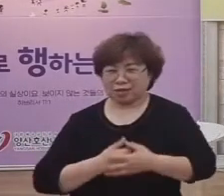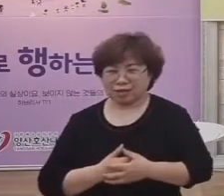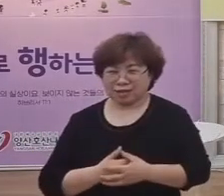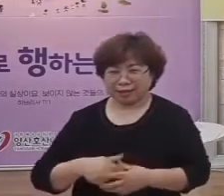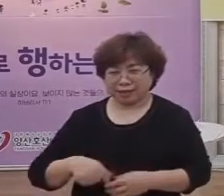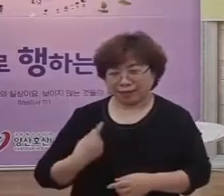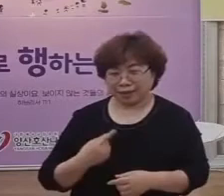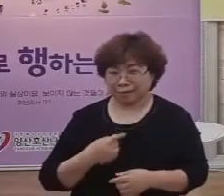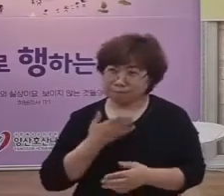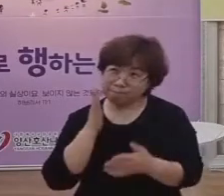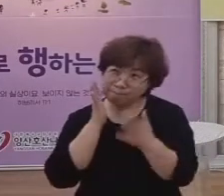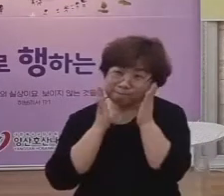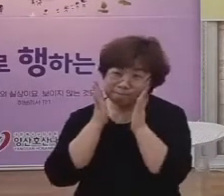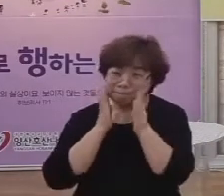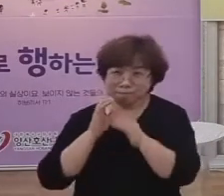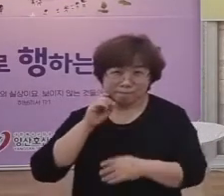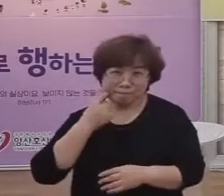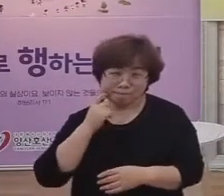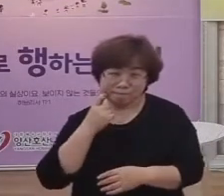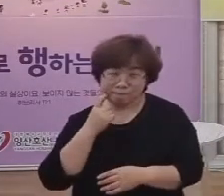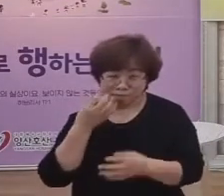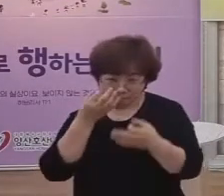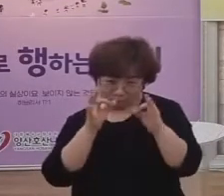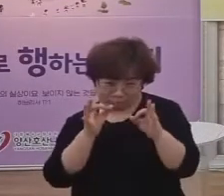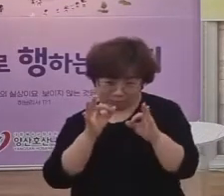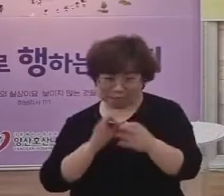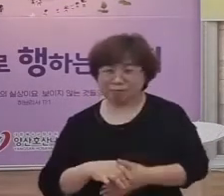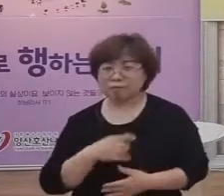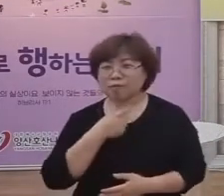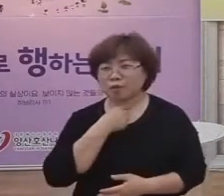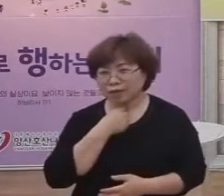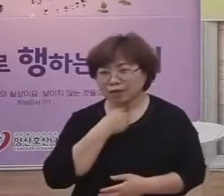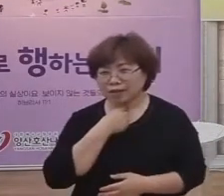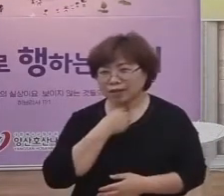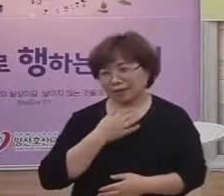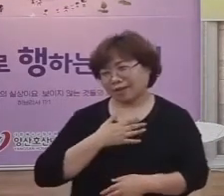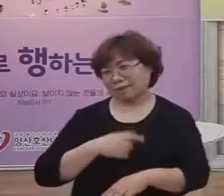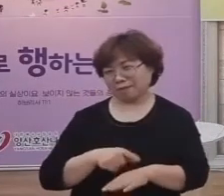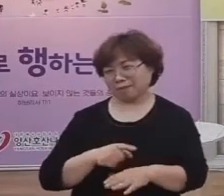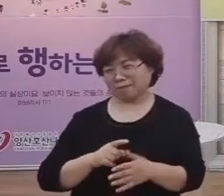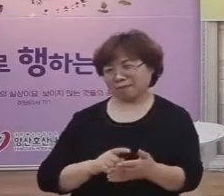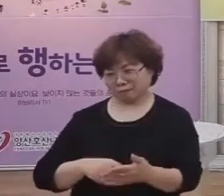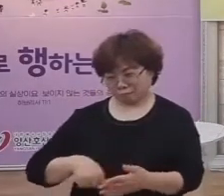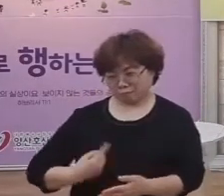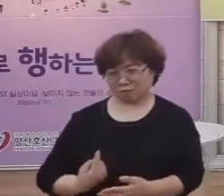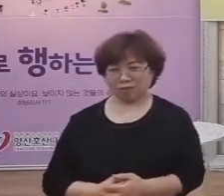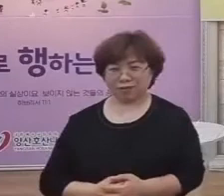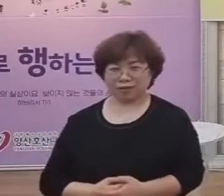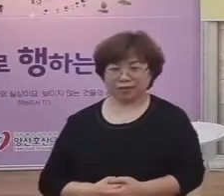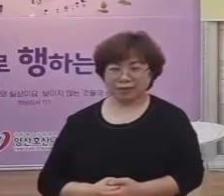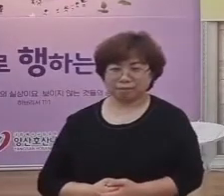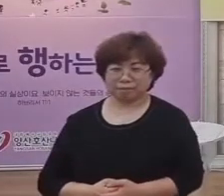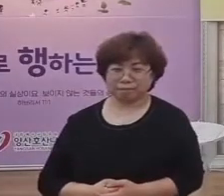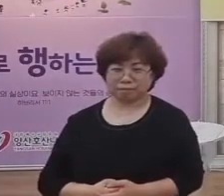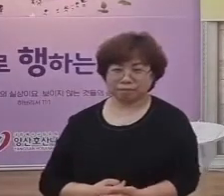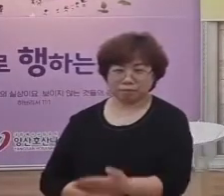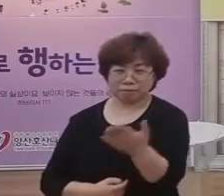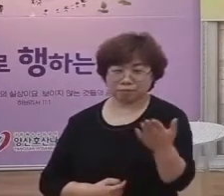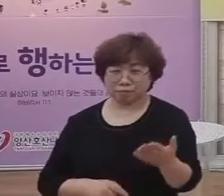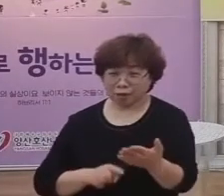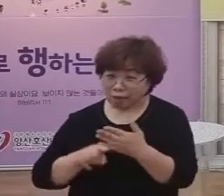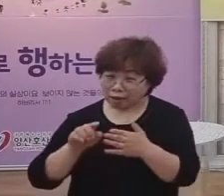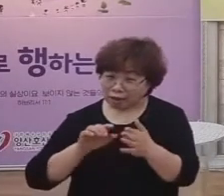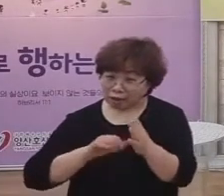자기를 가꾸고 혹시나 이상하게 보이진 않을까. 이게 우리의 모습이라는 것이죠. 여러분 밖에 나갈